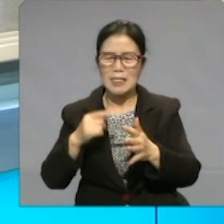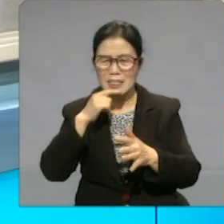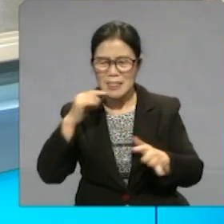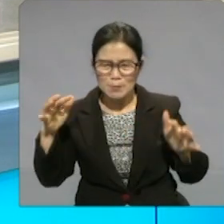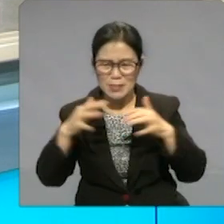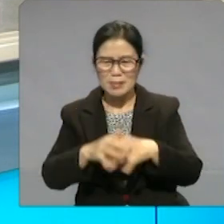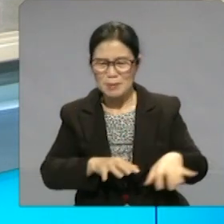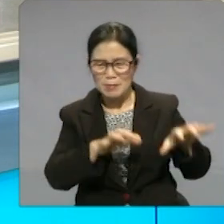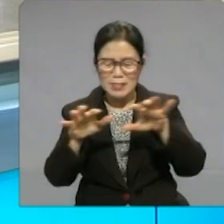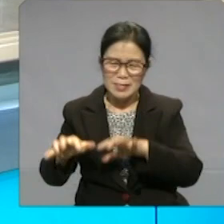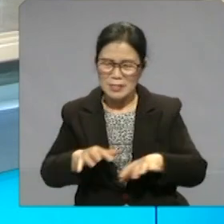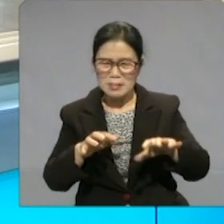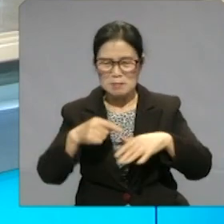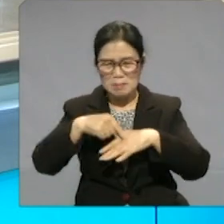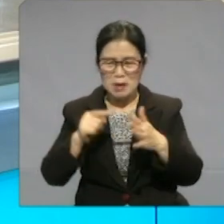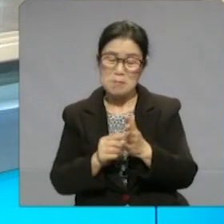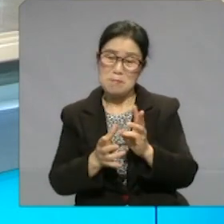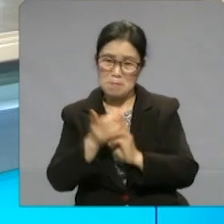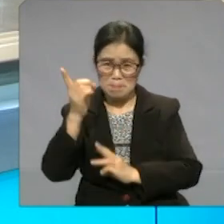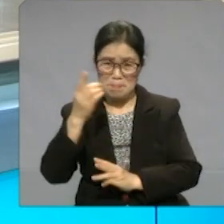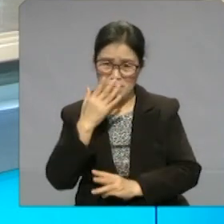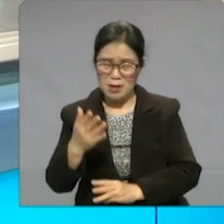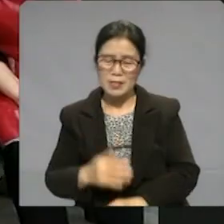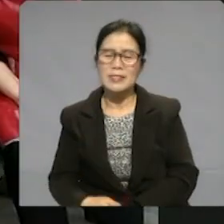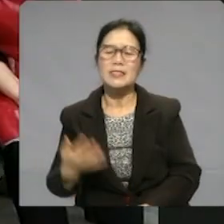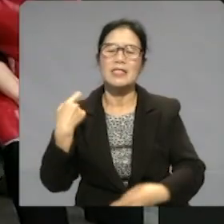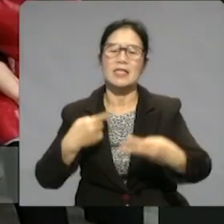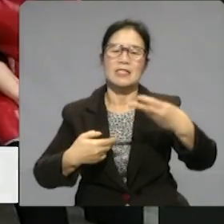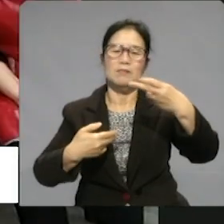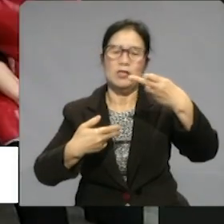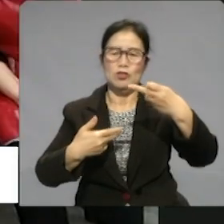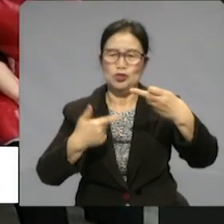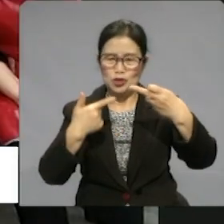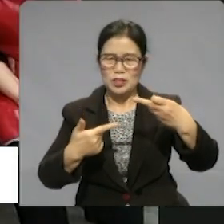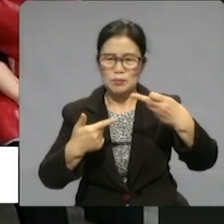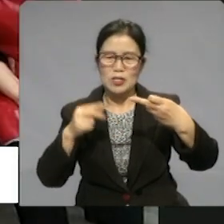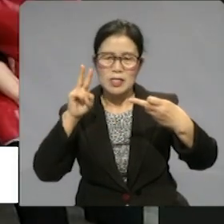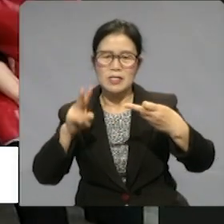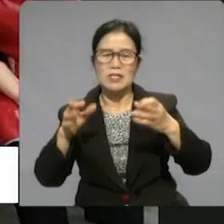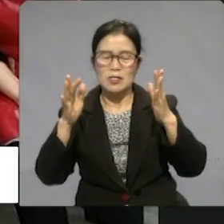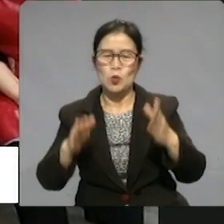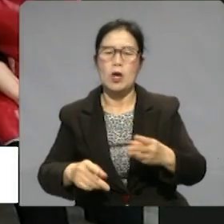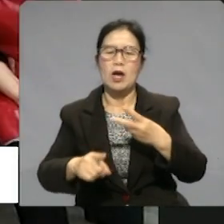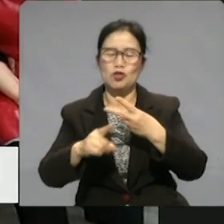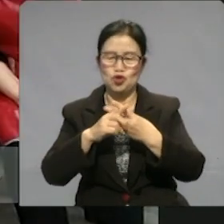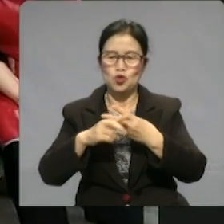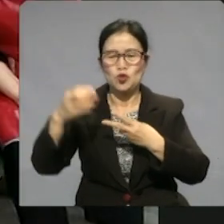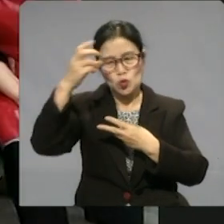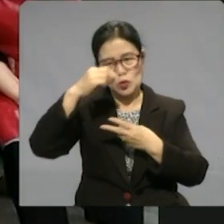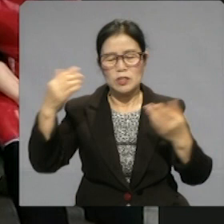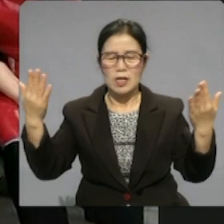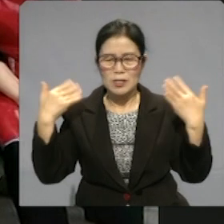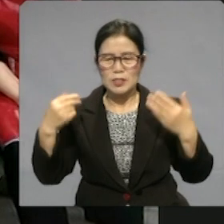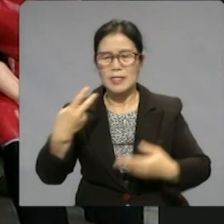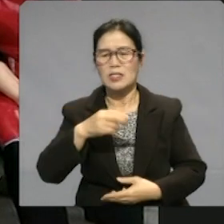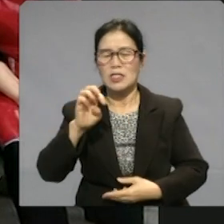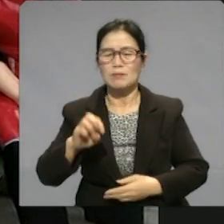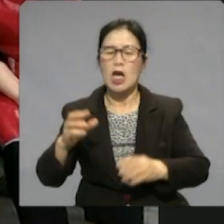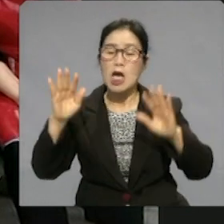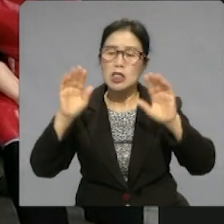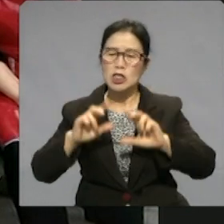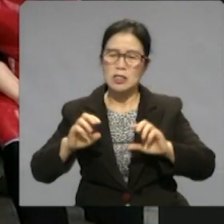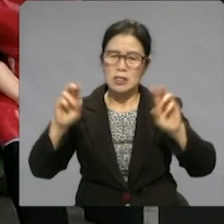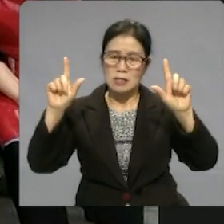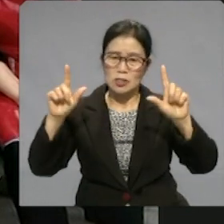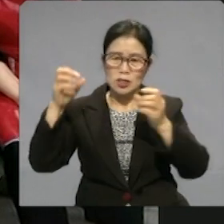시간이었다고요? 네, 지난 6일부터 이틀간 교동 중고등학교에서 2023년 전통문화체험